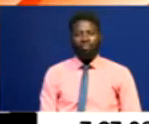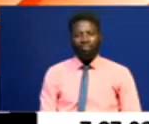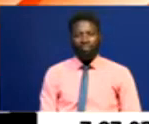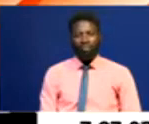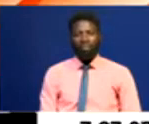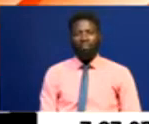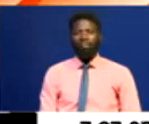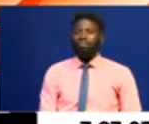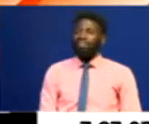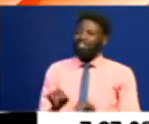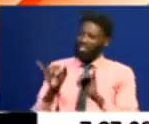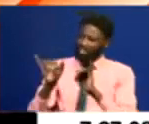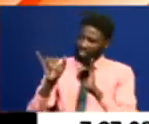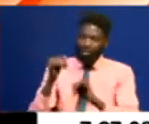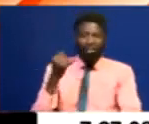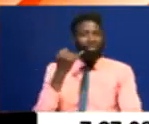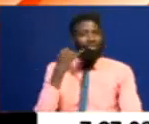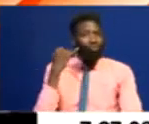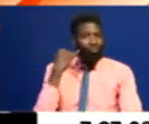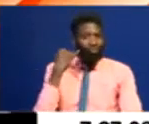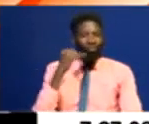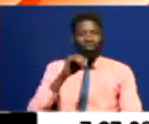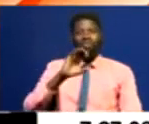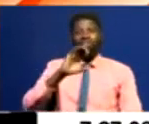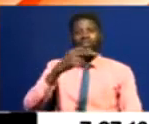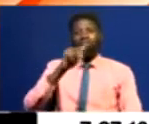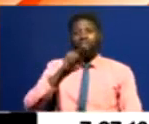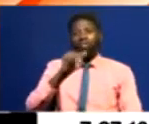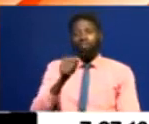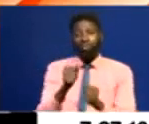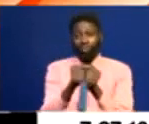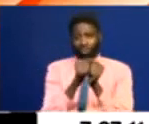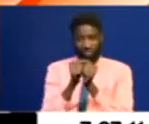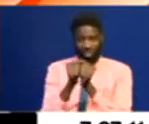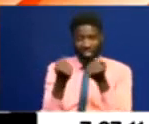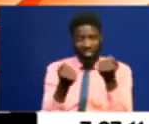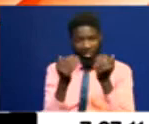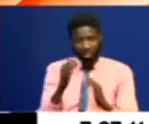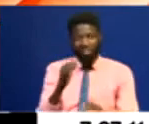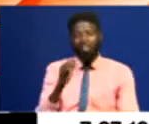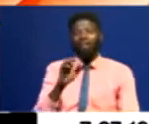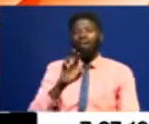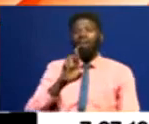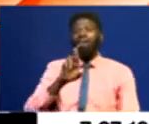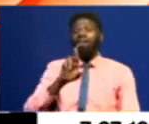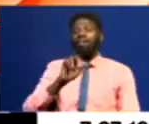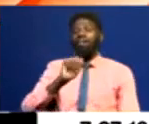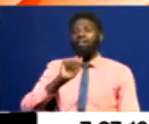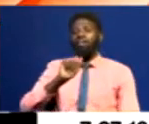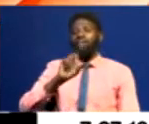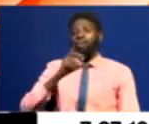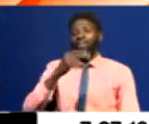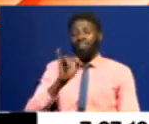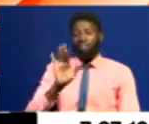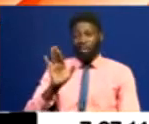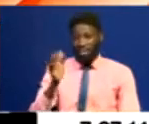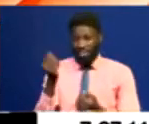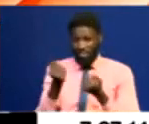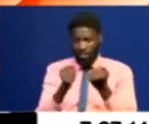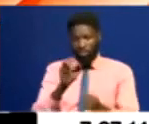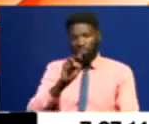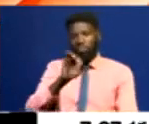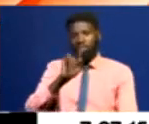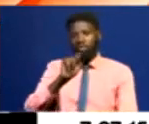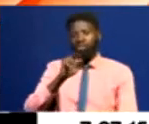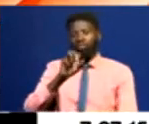Namna tukisalia huko Nakuru, Jasmith Chana akisaidiwa na kakake Ravi Chana katika gari aina ya Mitsubishi Lancer Evolution 10 ndio